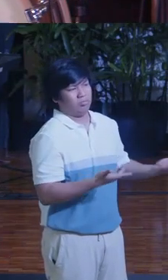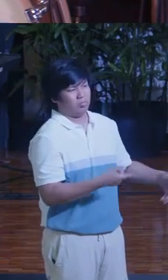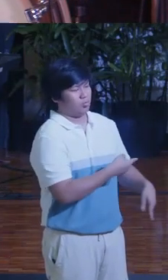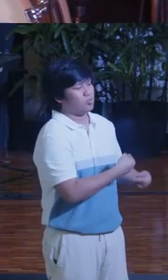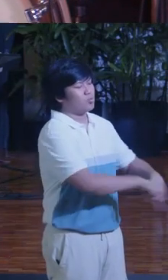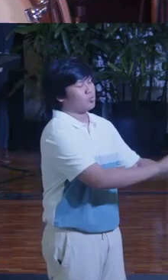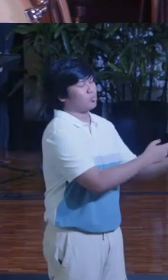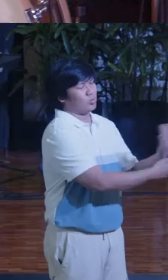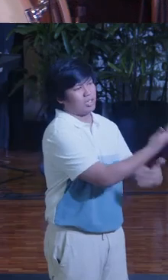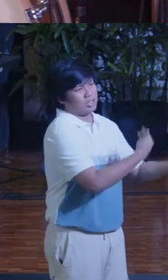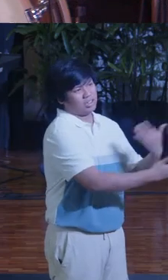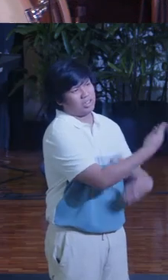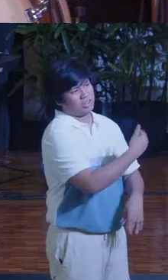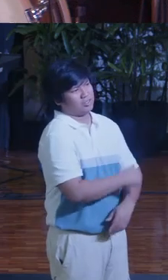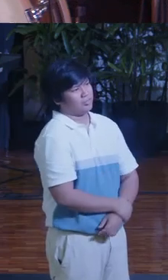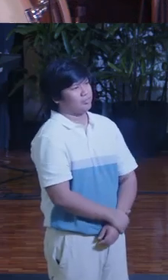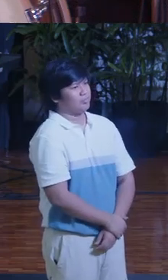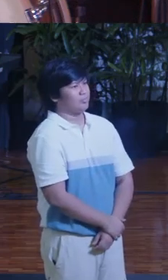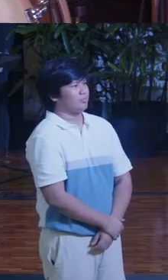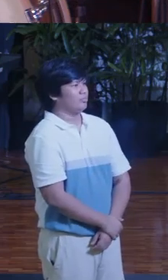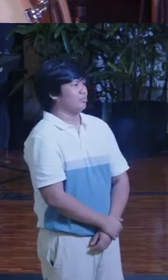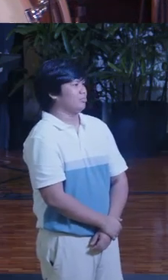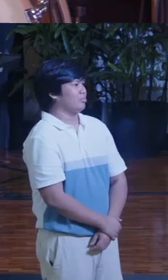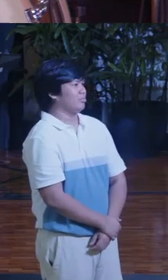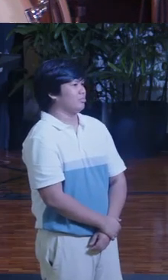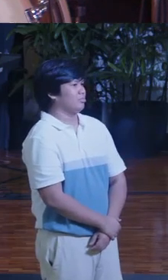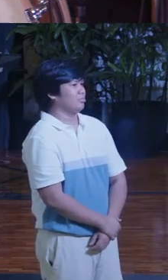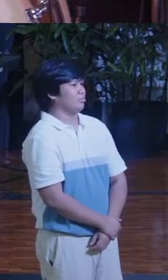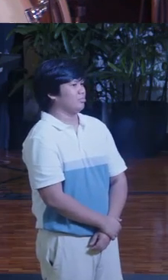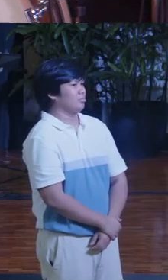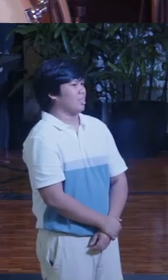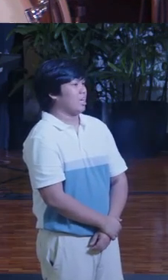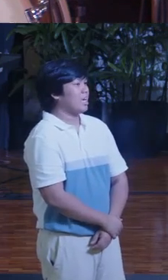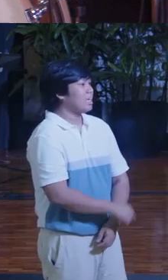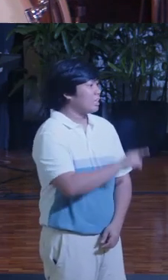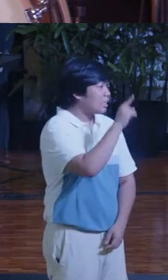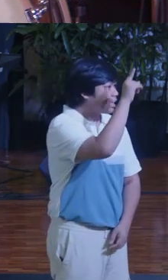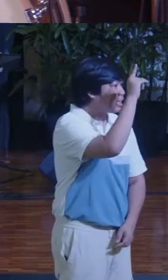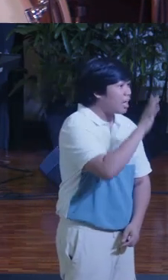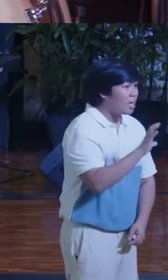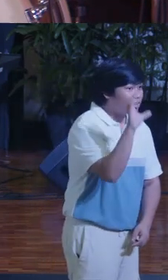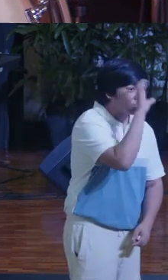po ninyo ay sa impyerno.